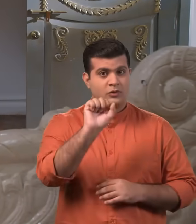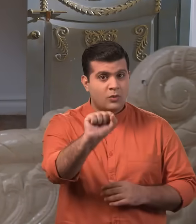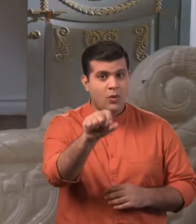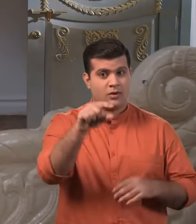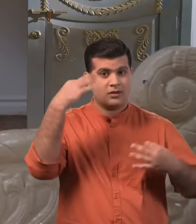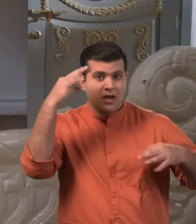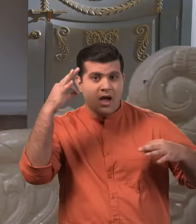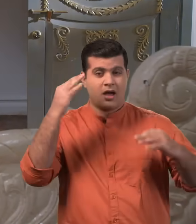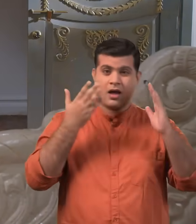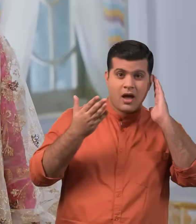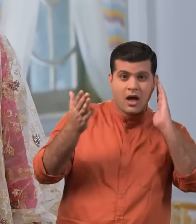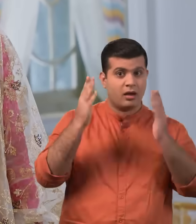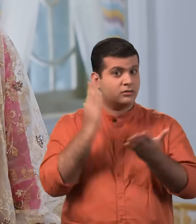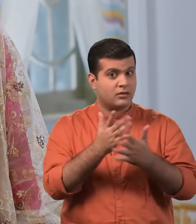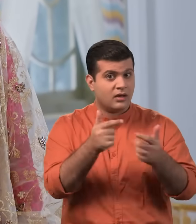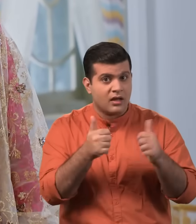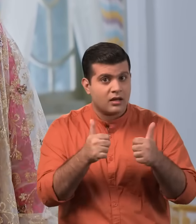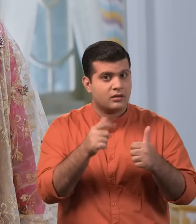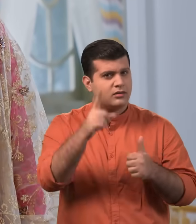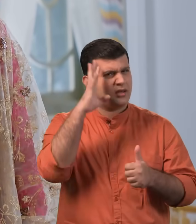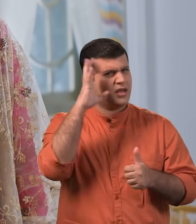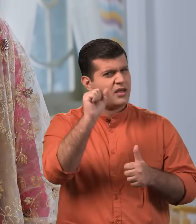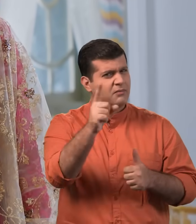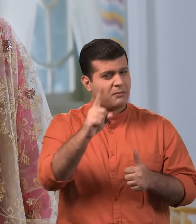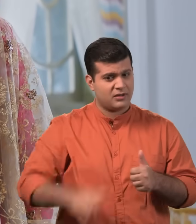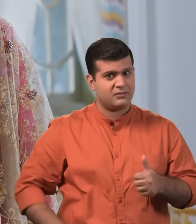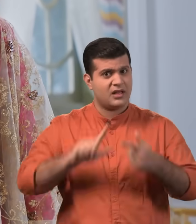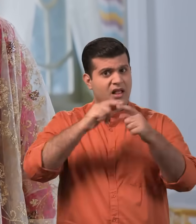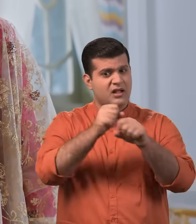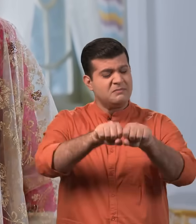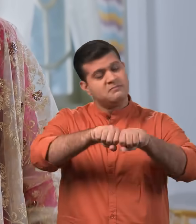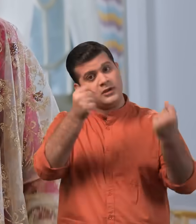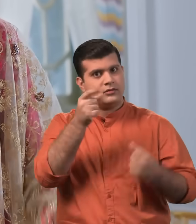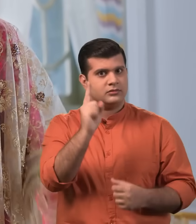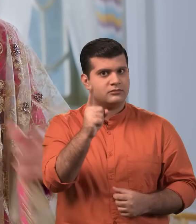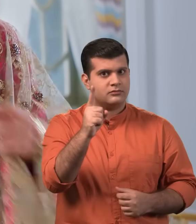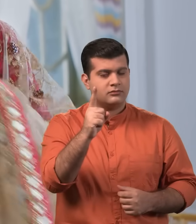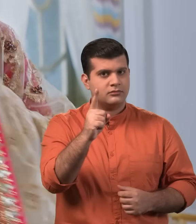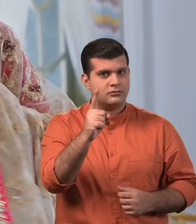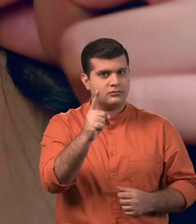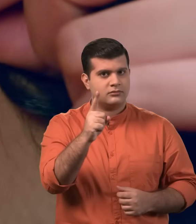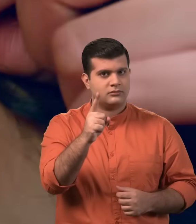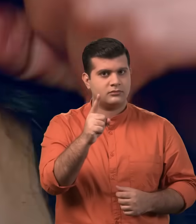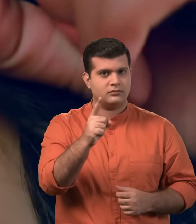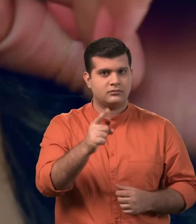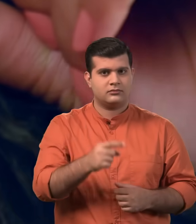अपना ये नाच गाना नहीं छोड़ा तो याद रखी, मैं तेरी टंगा तोड़ दूंगा, टंगा तोड़ दूंगा।